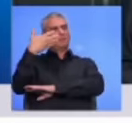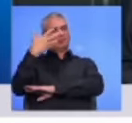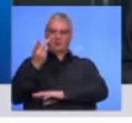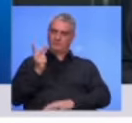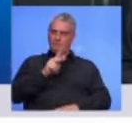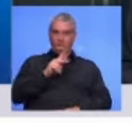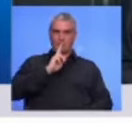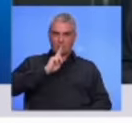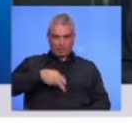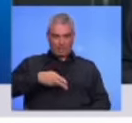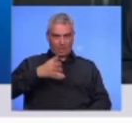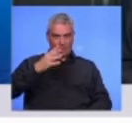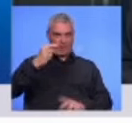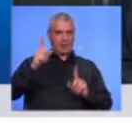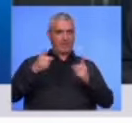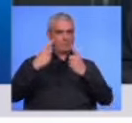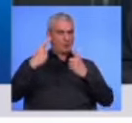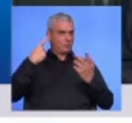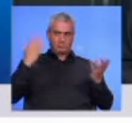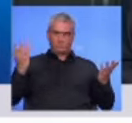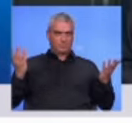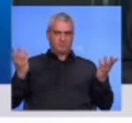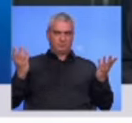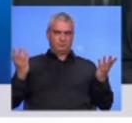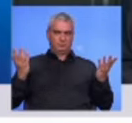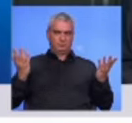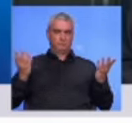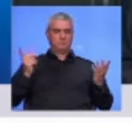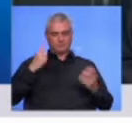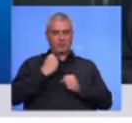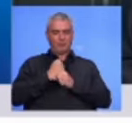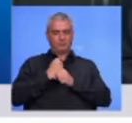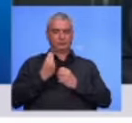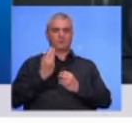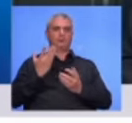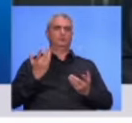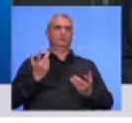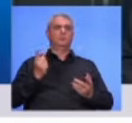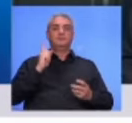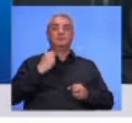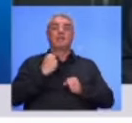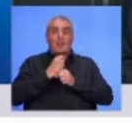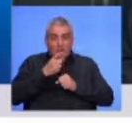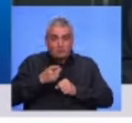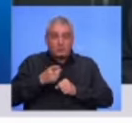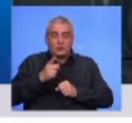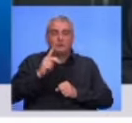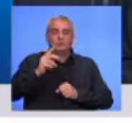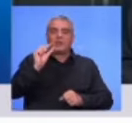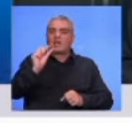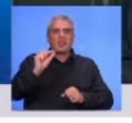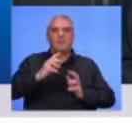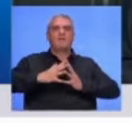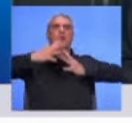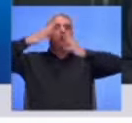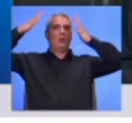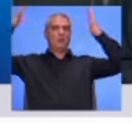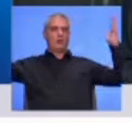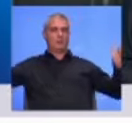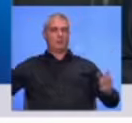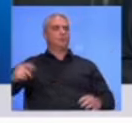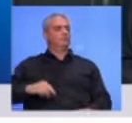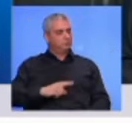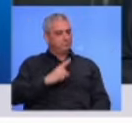לירוק על ההמנון בזמן שהוא מתנגן. וצריך לעשות עם זה משהו, וצריך לעשות עם זה גם שזה קטן, ולא שזה מתפרץ ונהיה גדול.